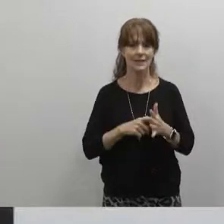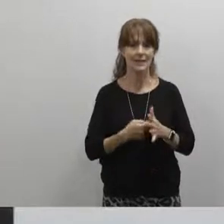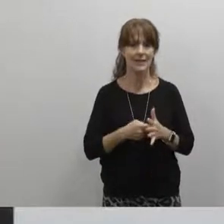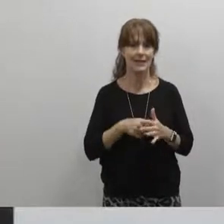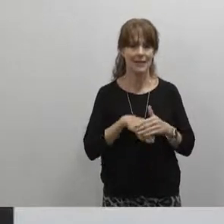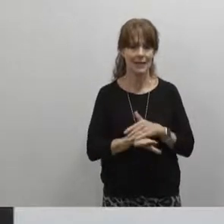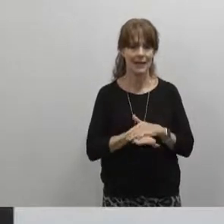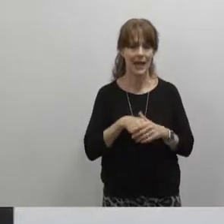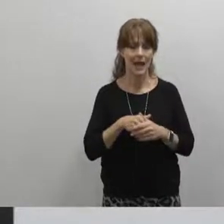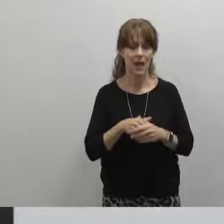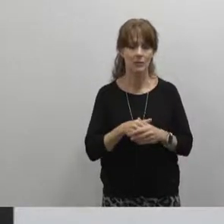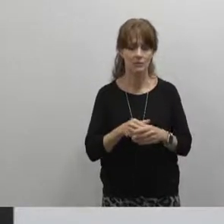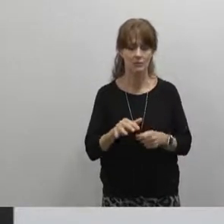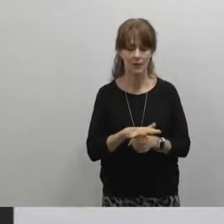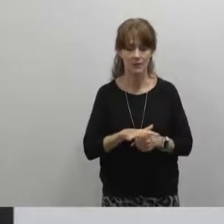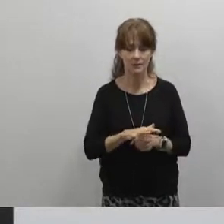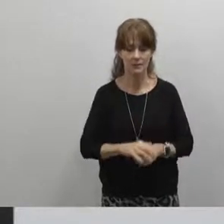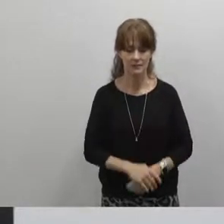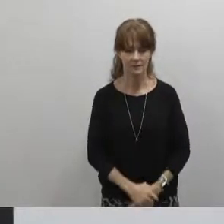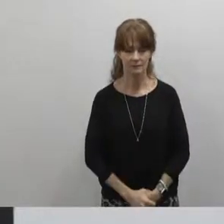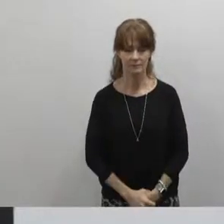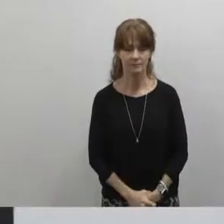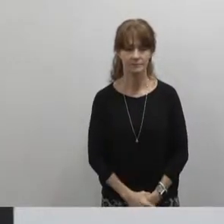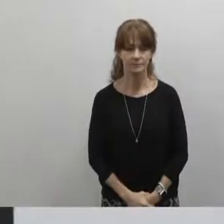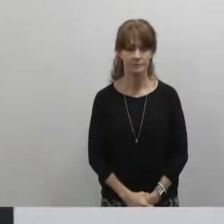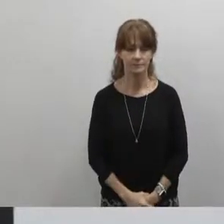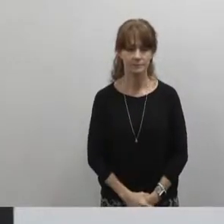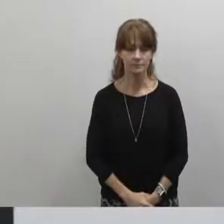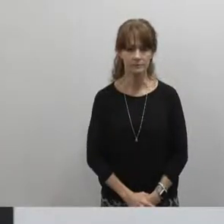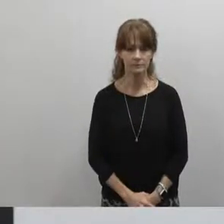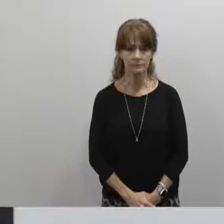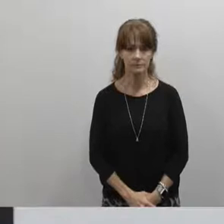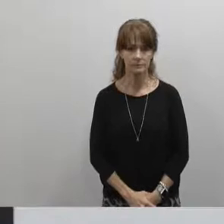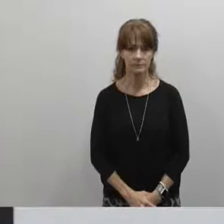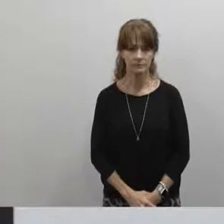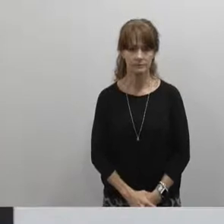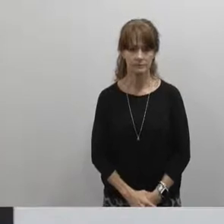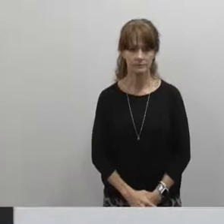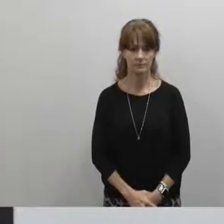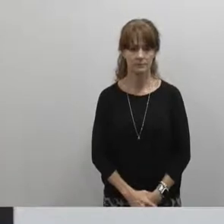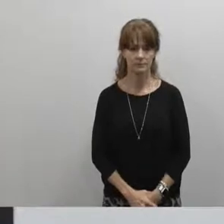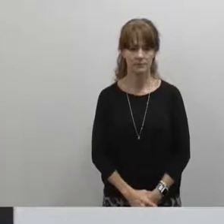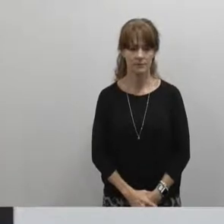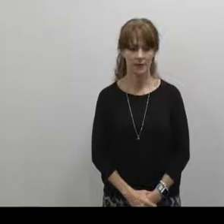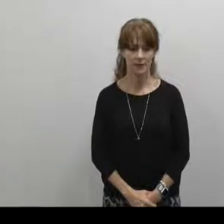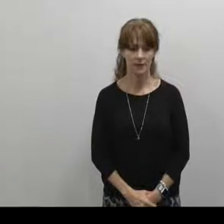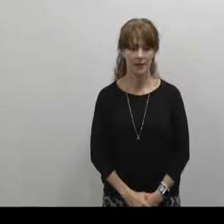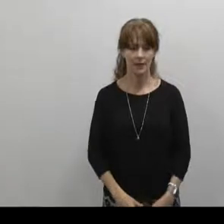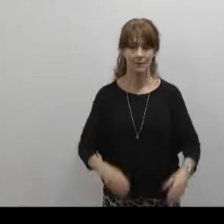nơi nơi sờ lá dương rọ đòn bạn là vì sờ lá dương rọ đòn